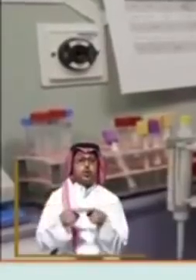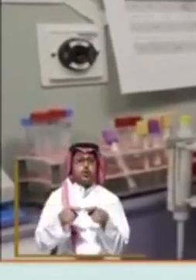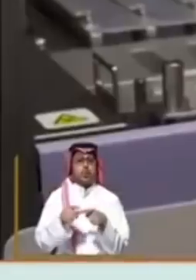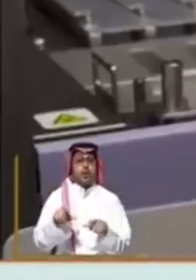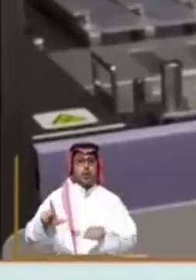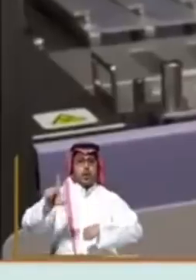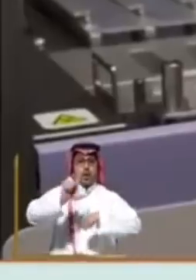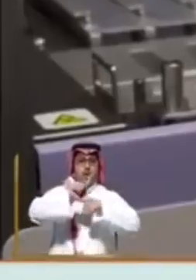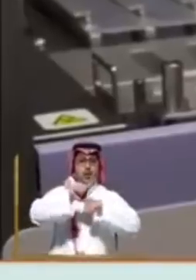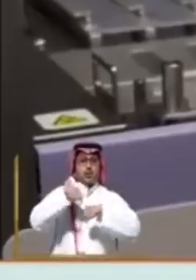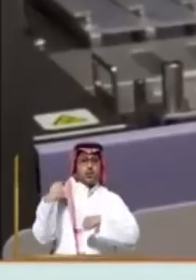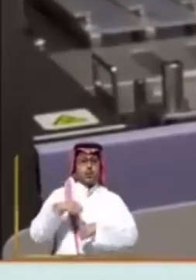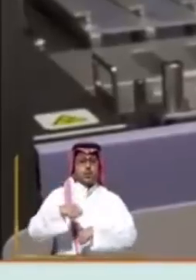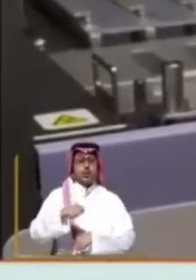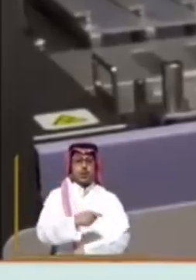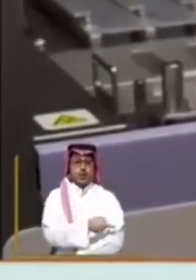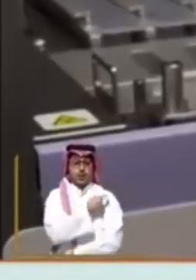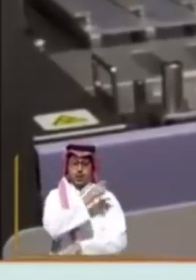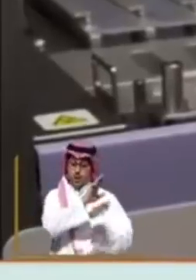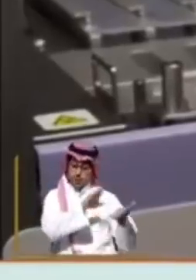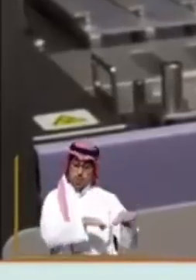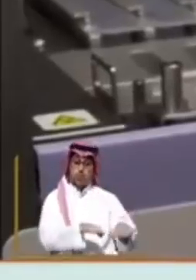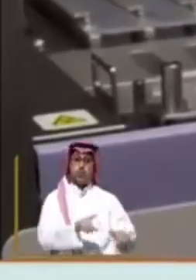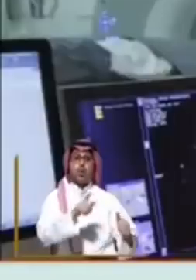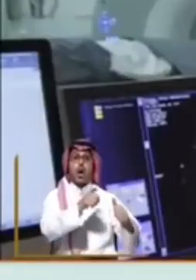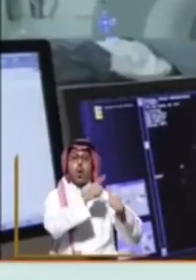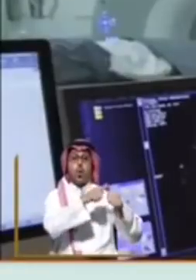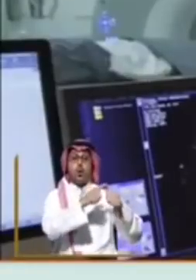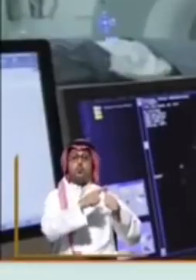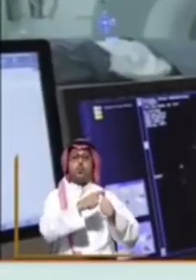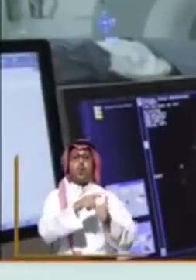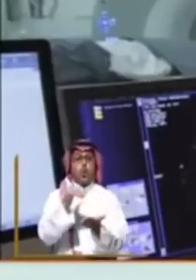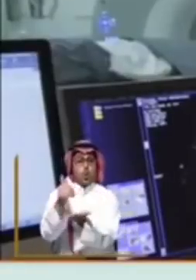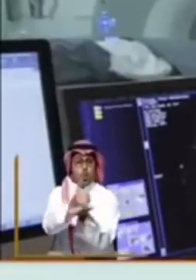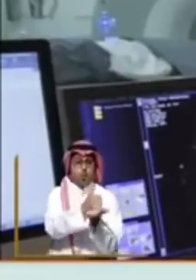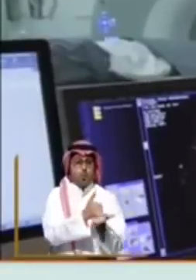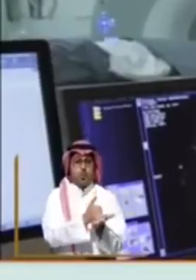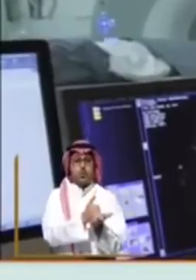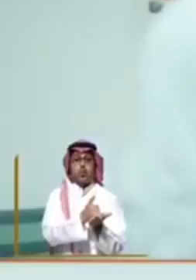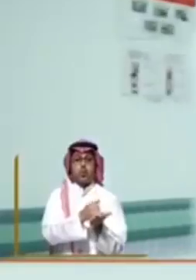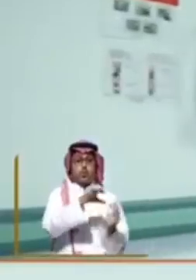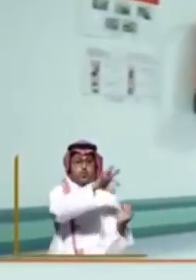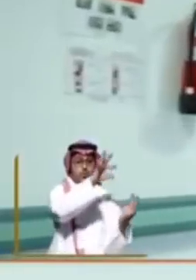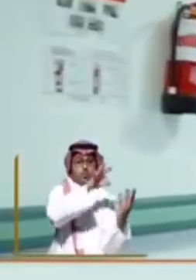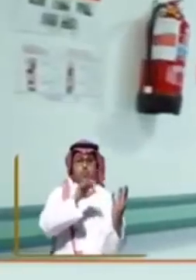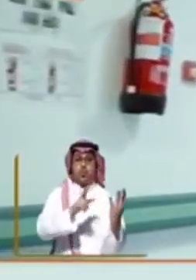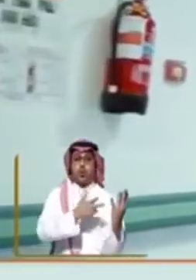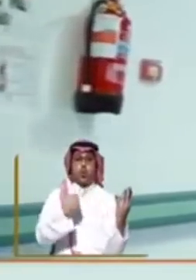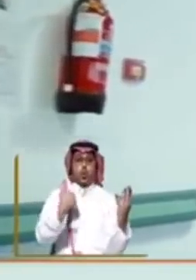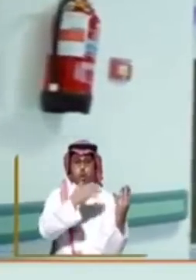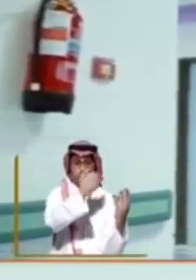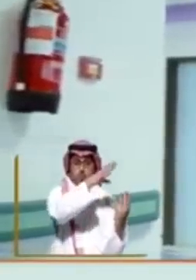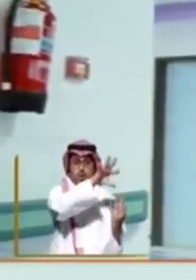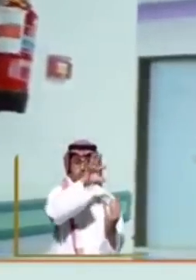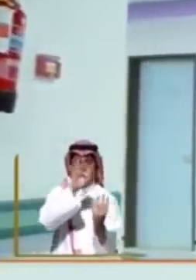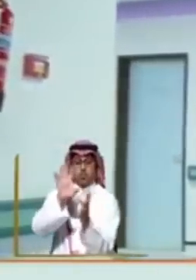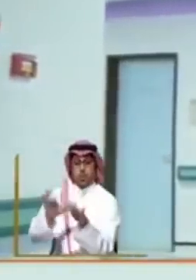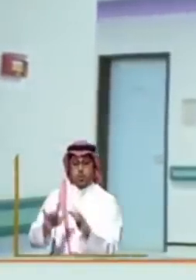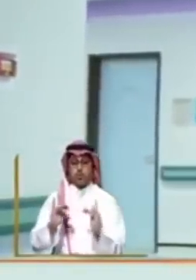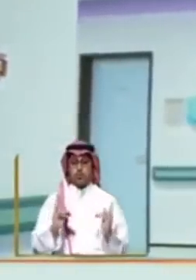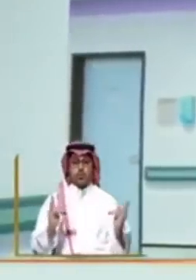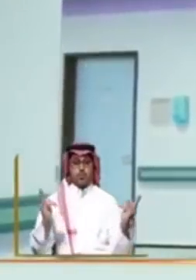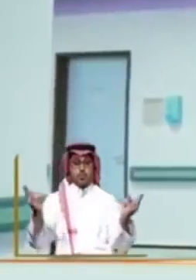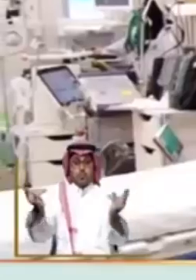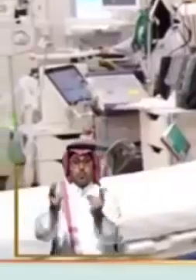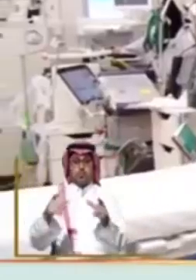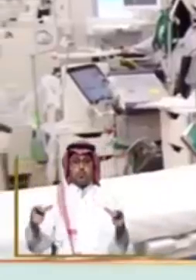وزير الصحة الدكتور توفيق بن عفوزان الربيعة وحضور أعضاء اللجنة الذين يمثلون عددا من القطاعات الحكومية